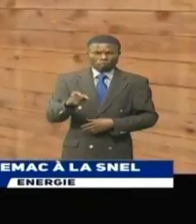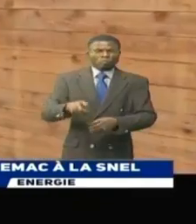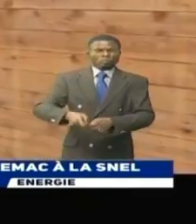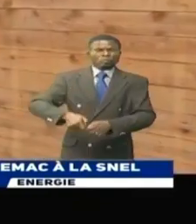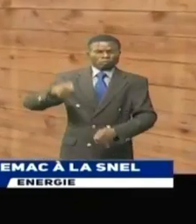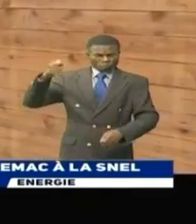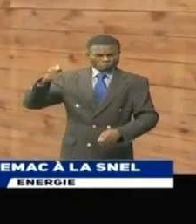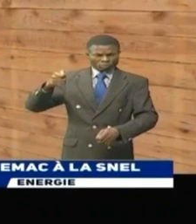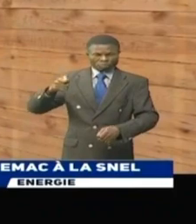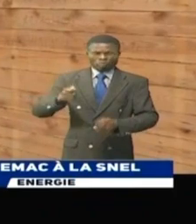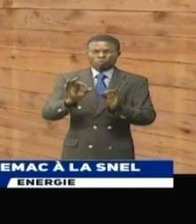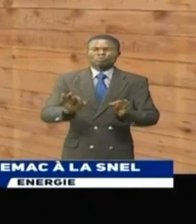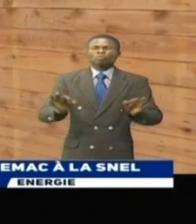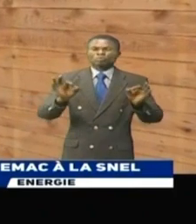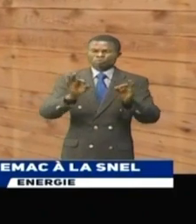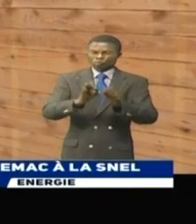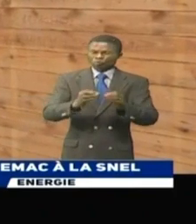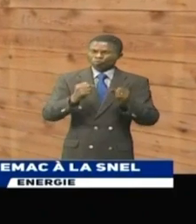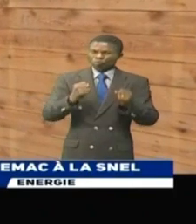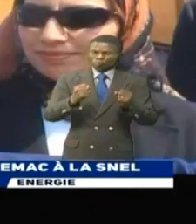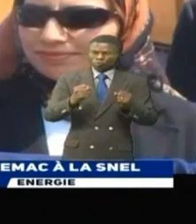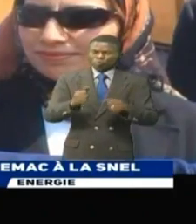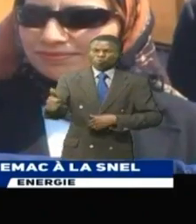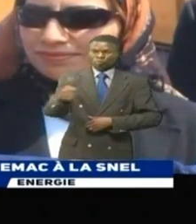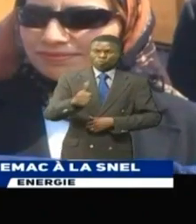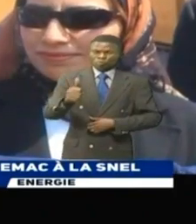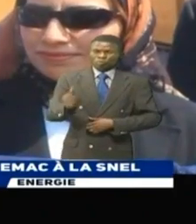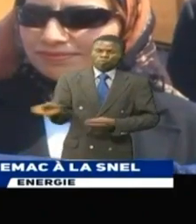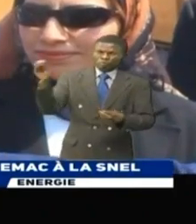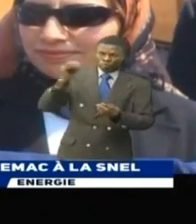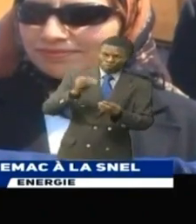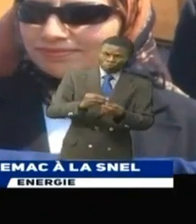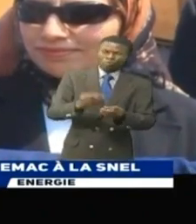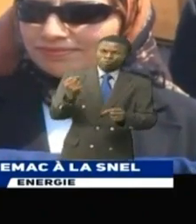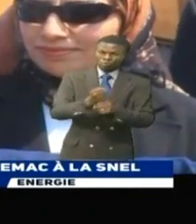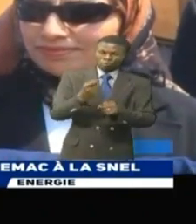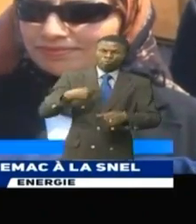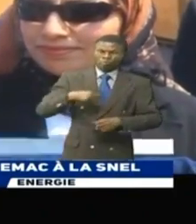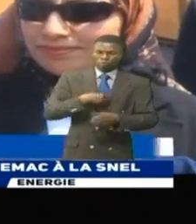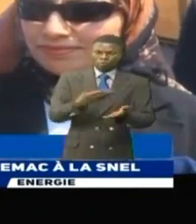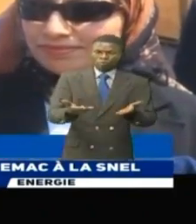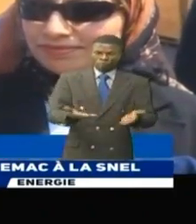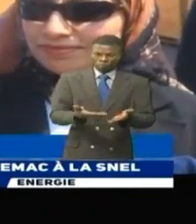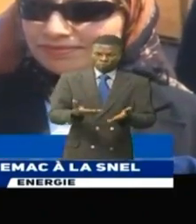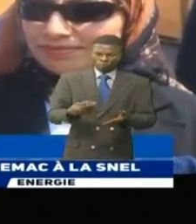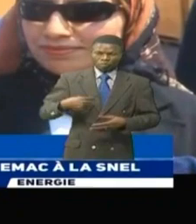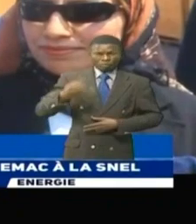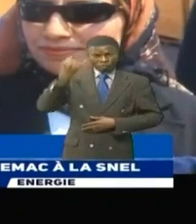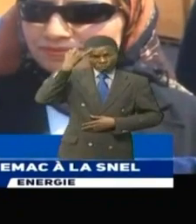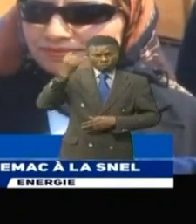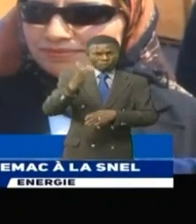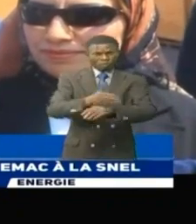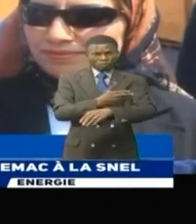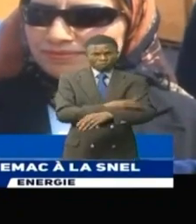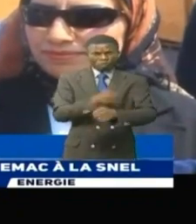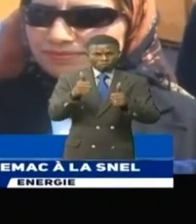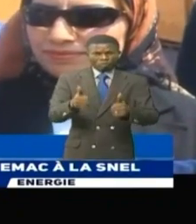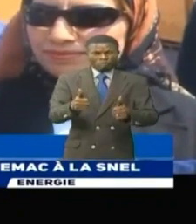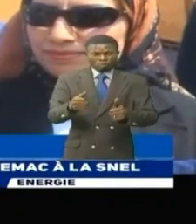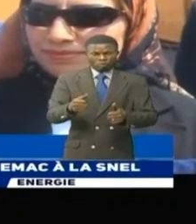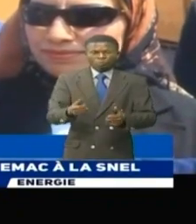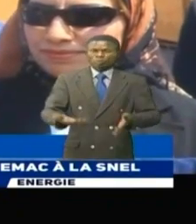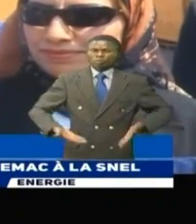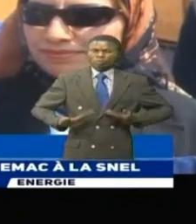compactes. Aujourd'hui, il y en a 21 qui viennent renforcer nos capacités. Donc nous allons dans le bon sens et nous louons